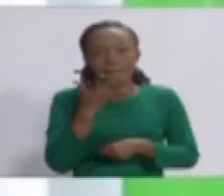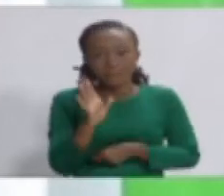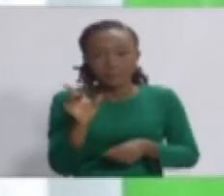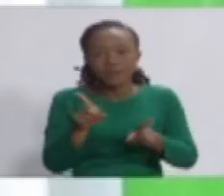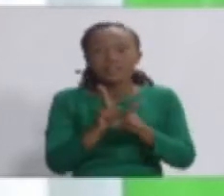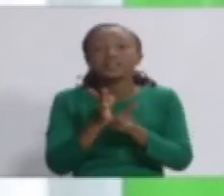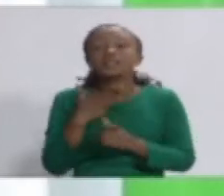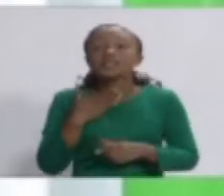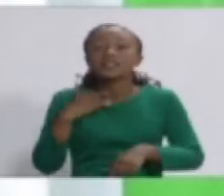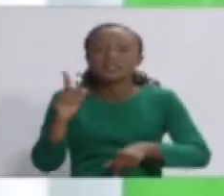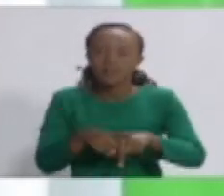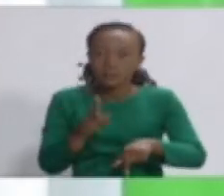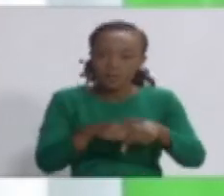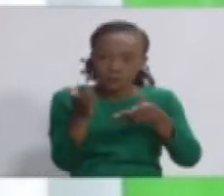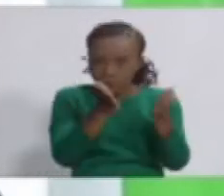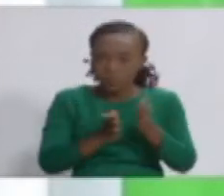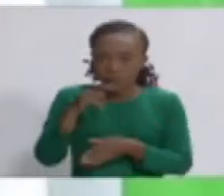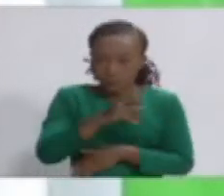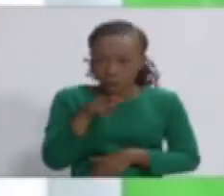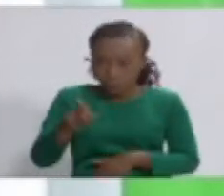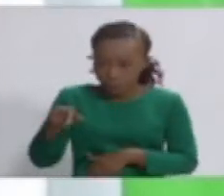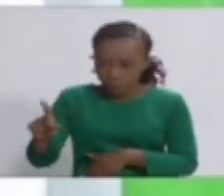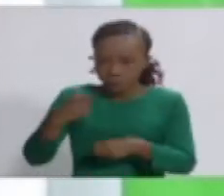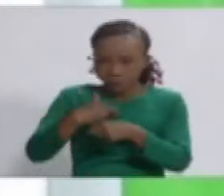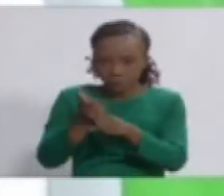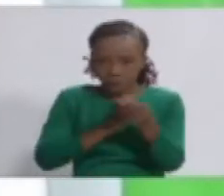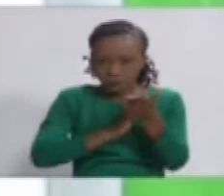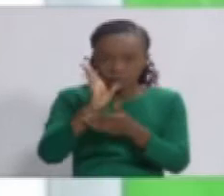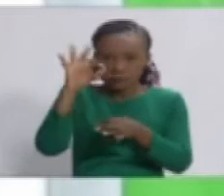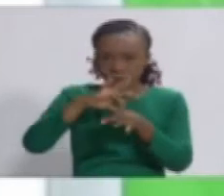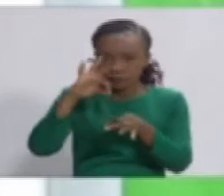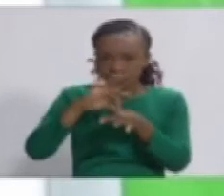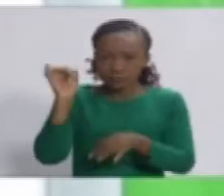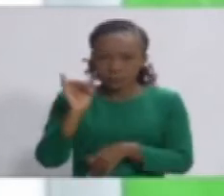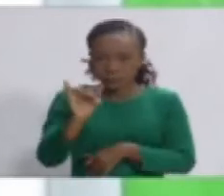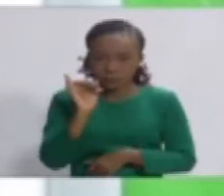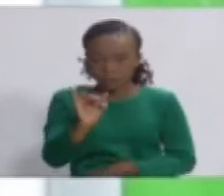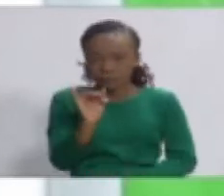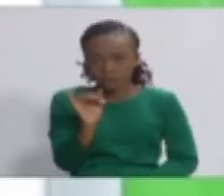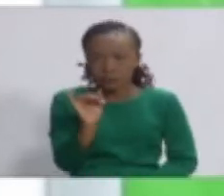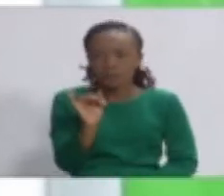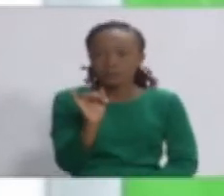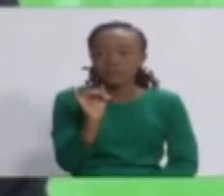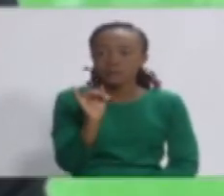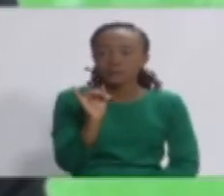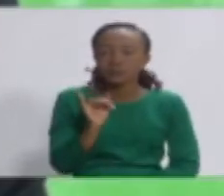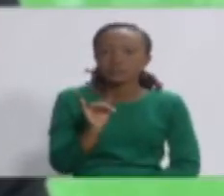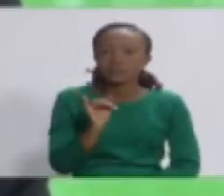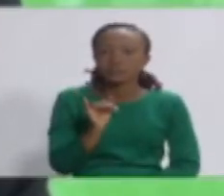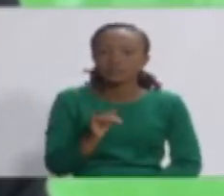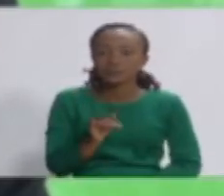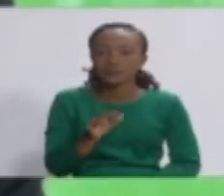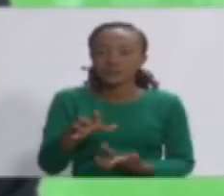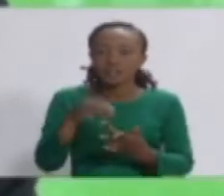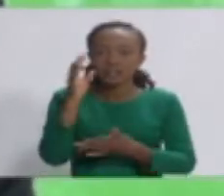also need time to organize themselves to ensure election of that the secretary deputy, the secretary general. I will take